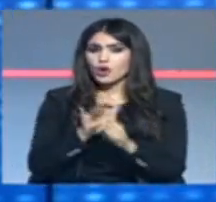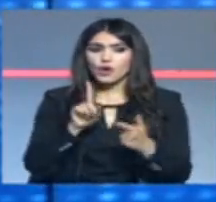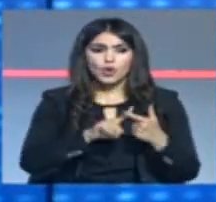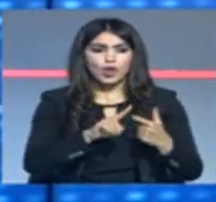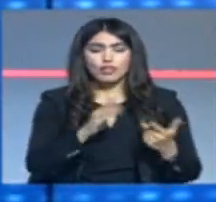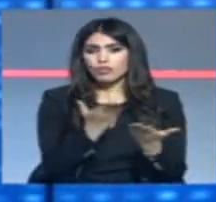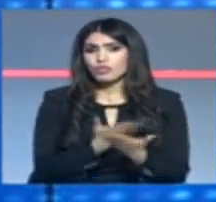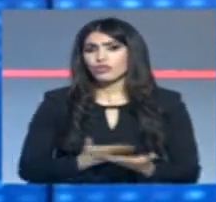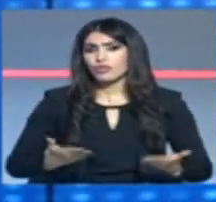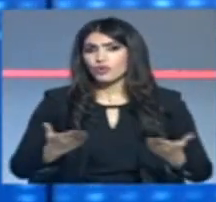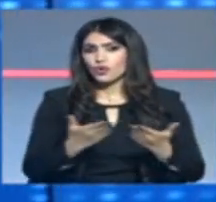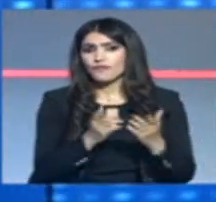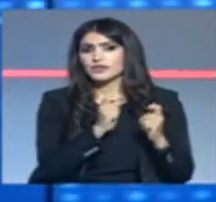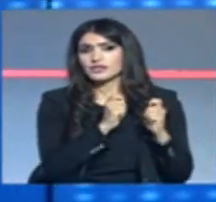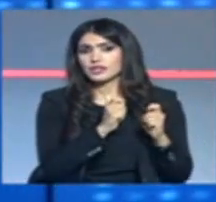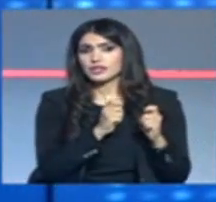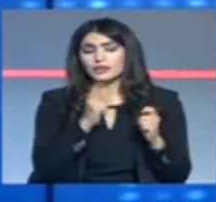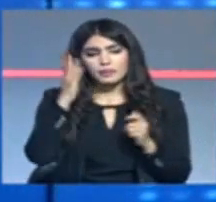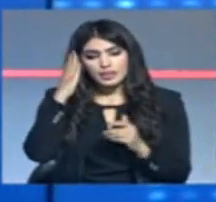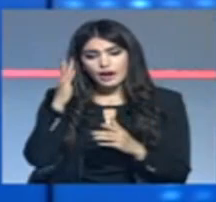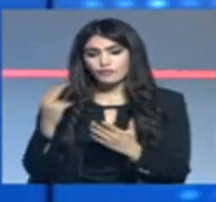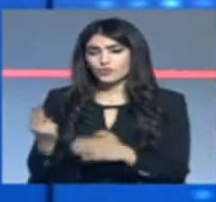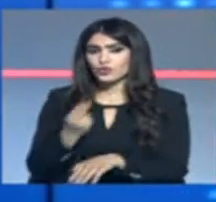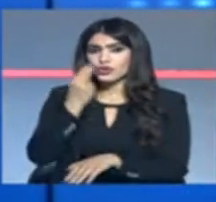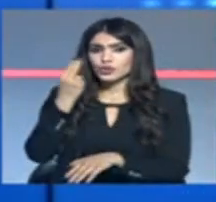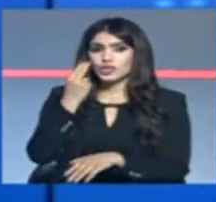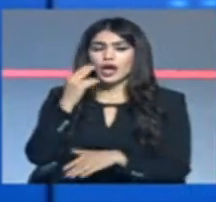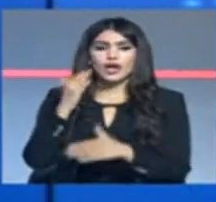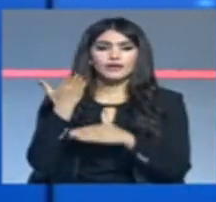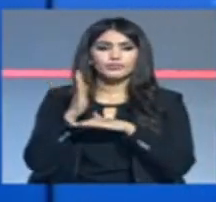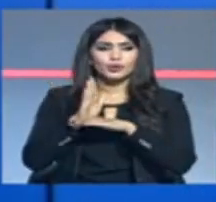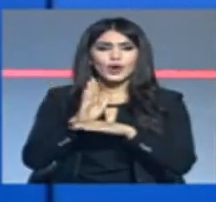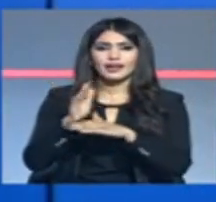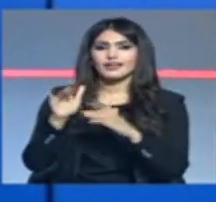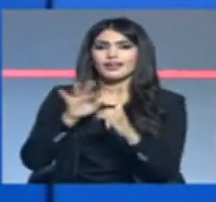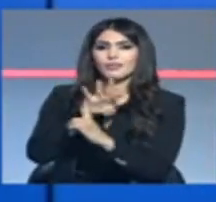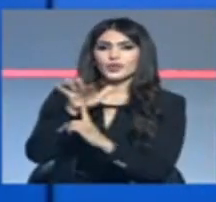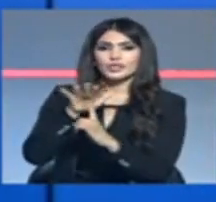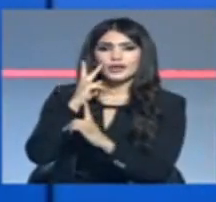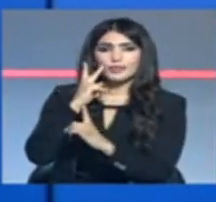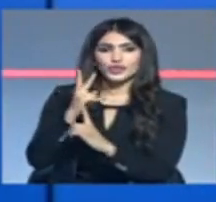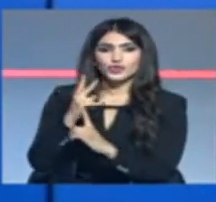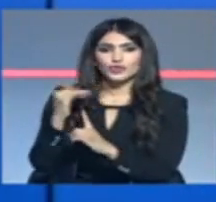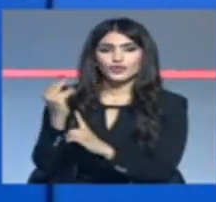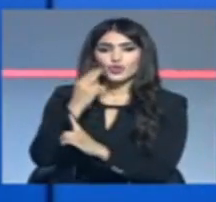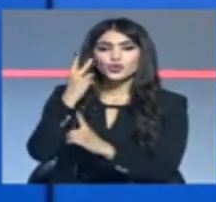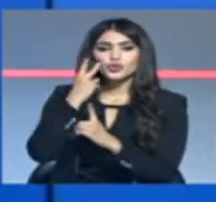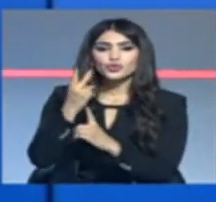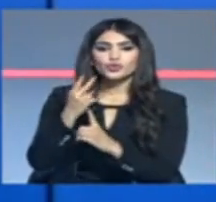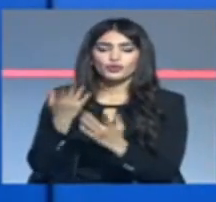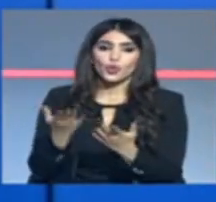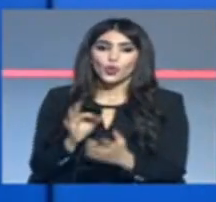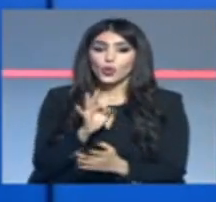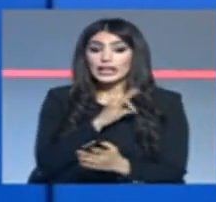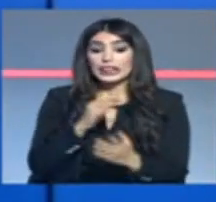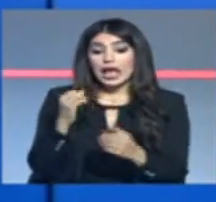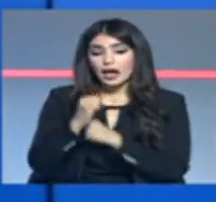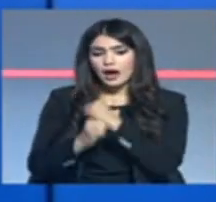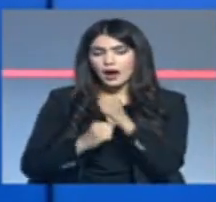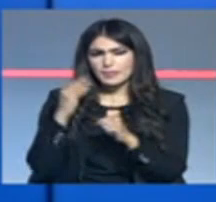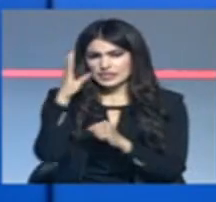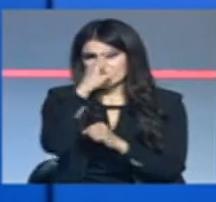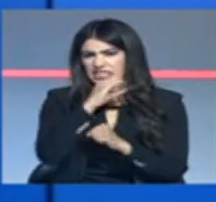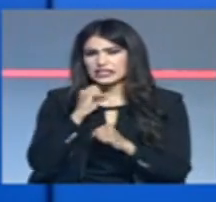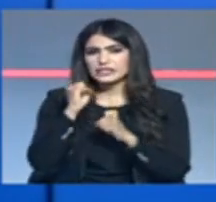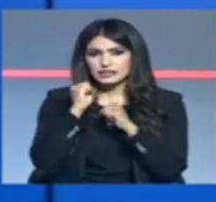ظروف، حتى راهو ظروف سياسيه ما نعرفوا. احنا الجامعه هي مرآه المجتمع زاده، معناتها نشوفوا اللي صاير نشوفوه شويه، والسنه كان عام زاده